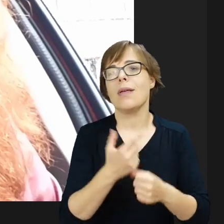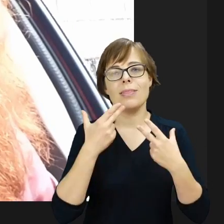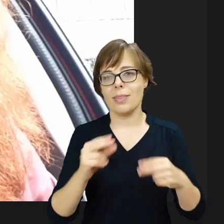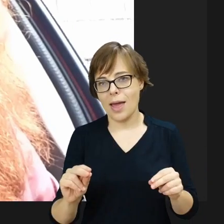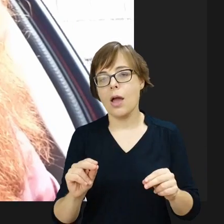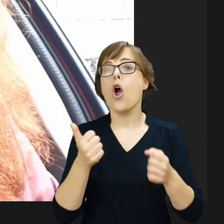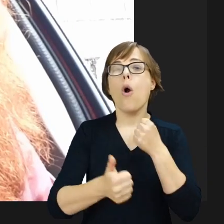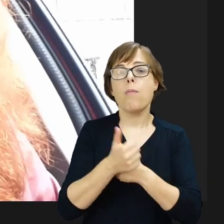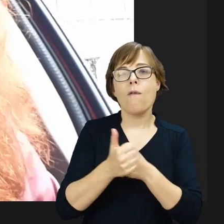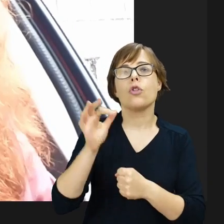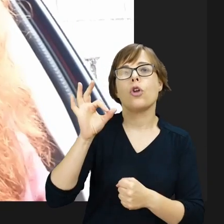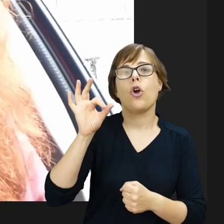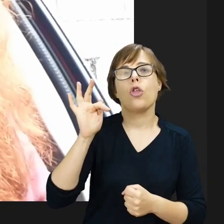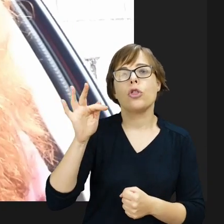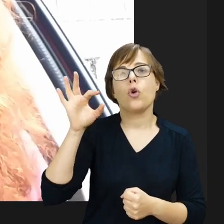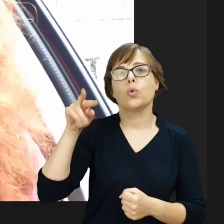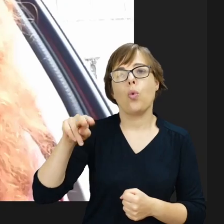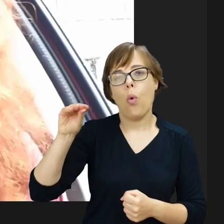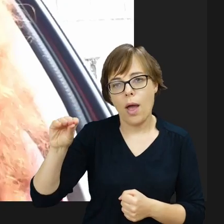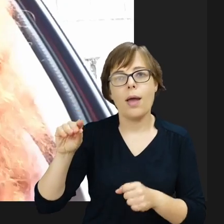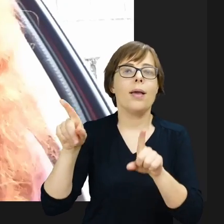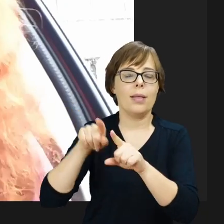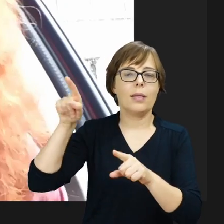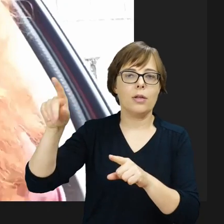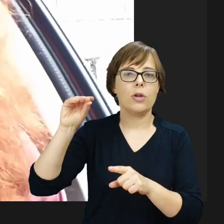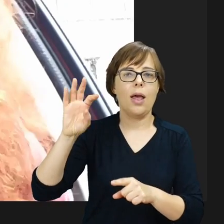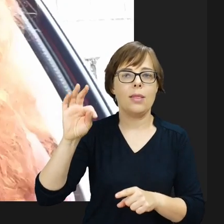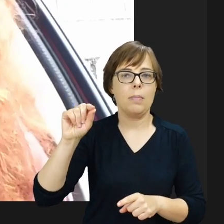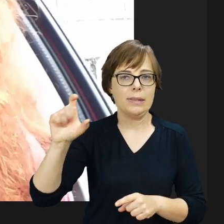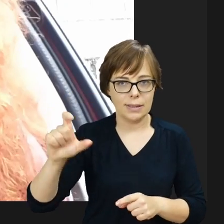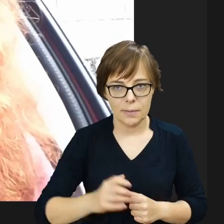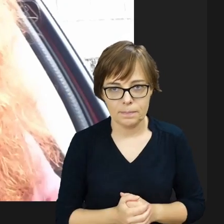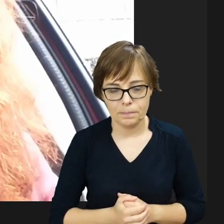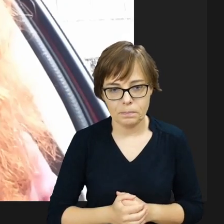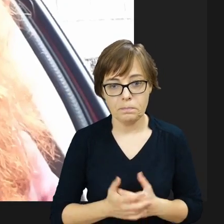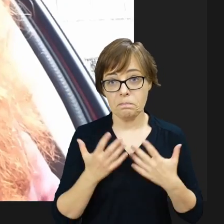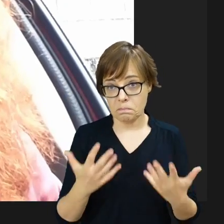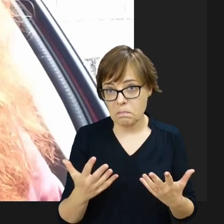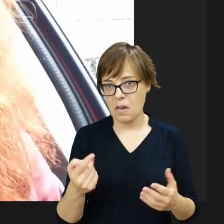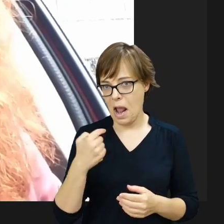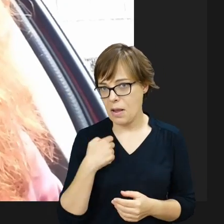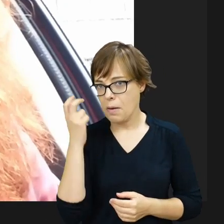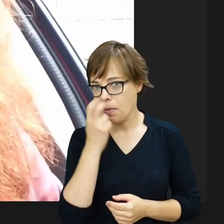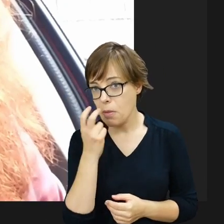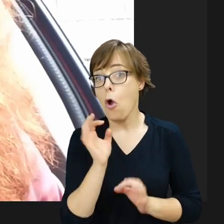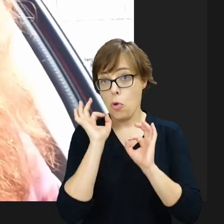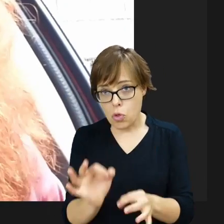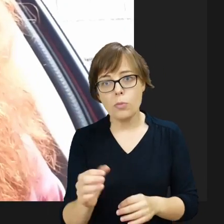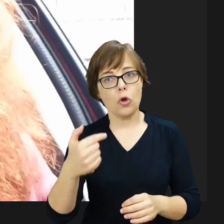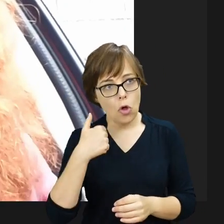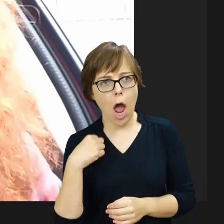orzeczenia TSUE i ETPC. No więc bardzo tym zaintrygowana zwróciłam się o